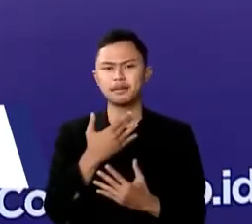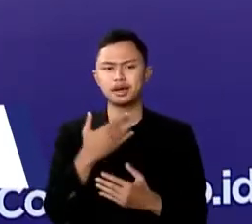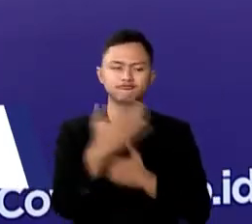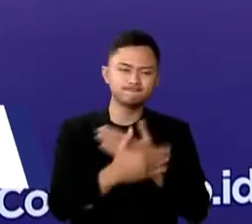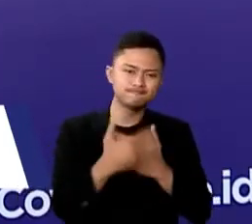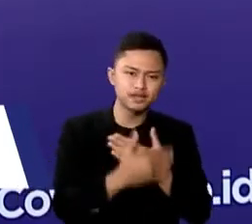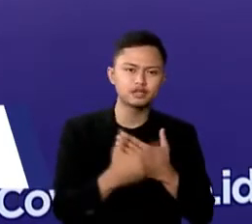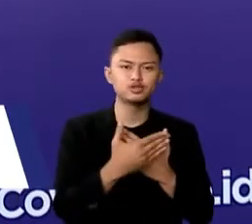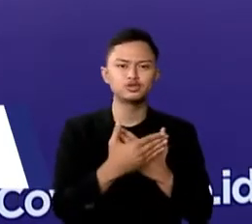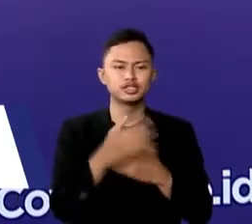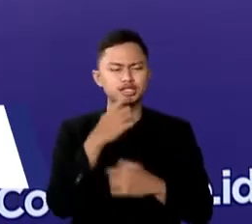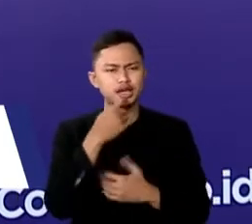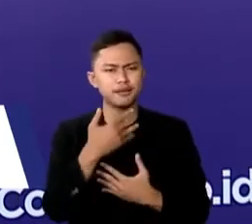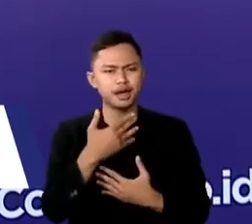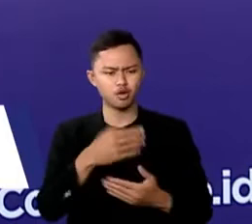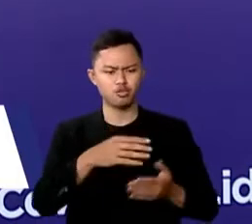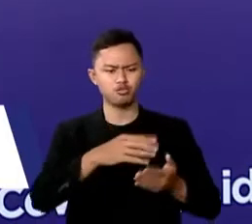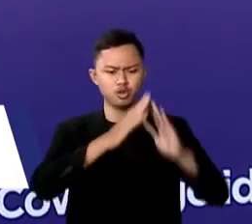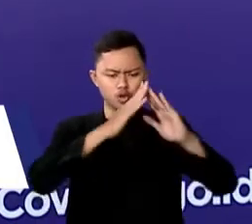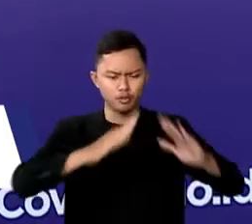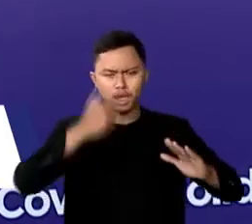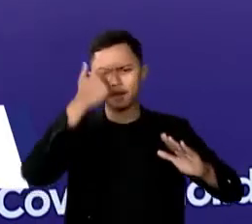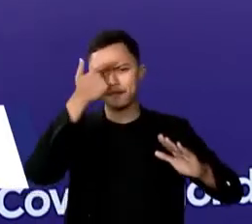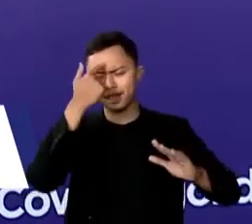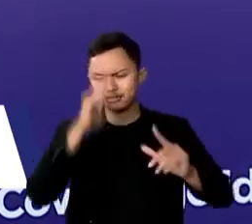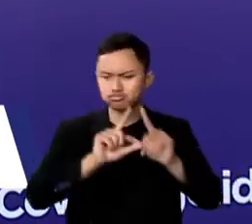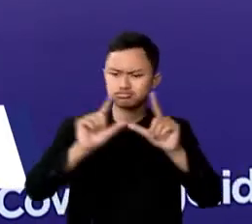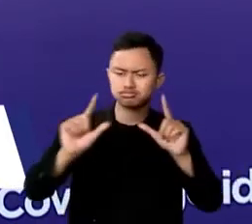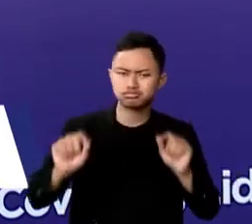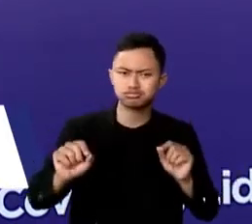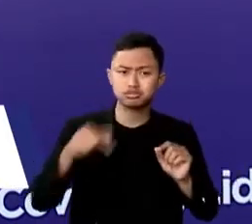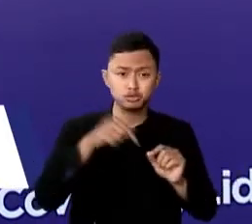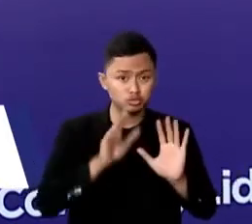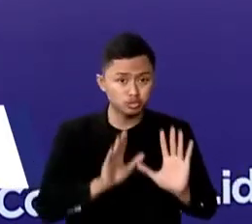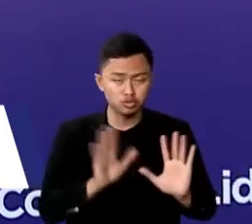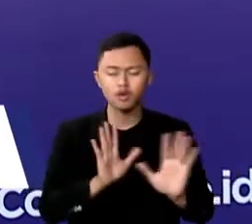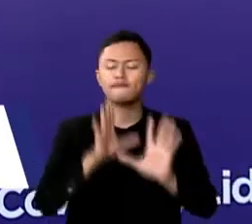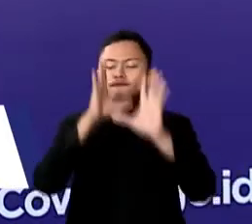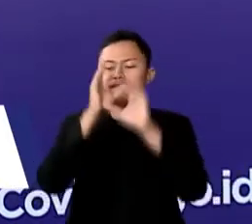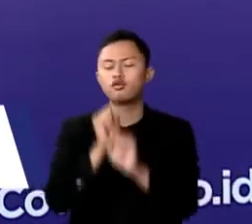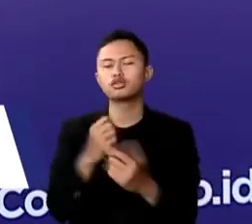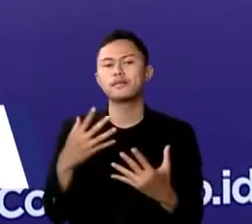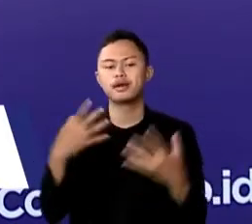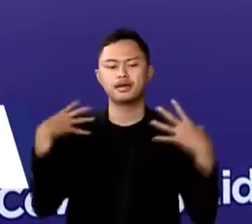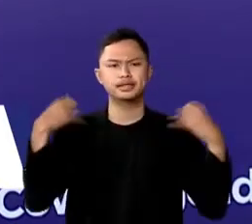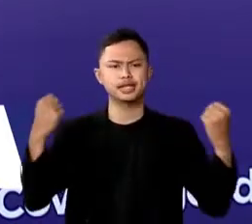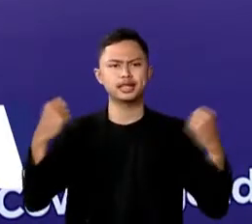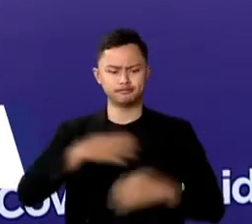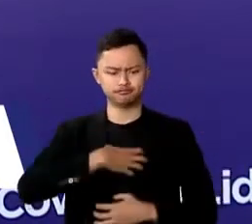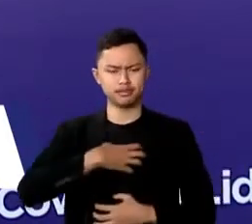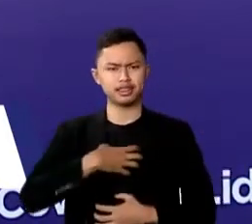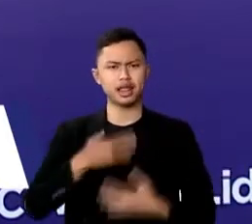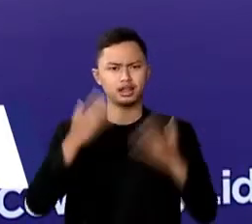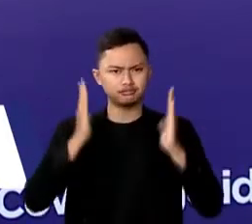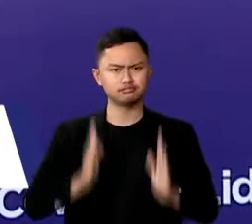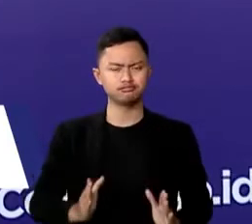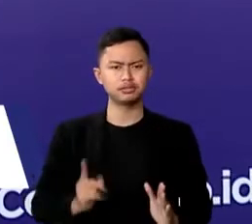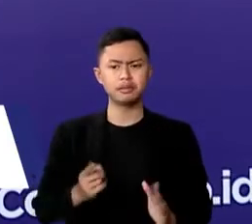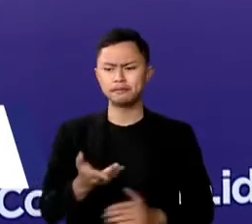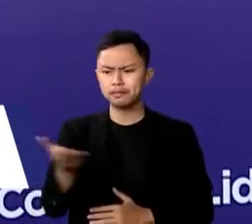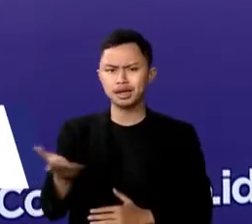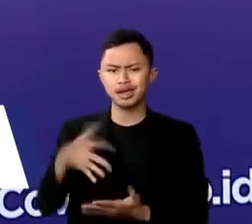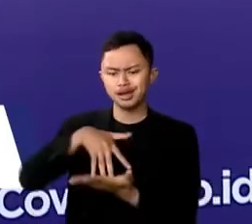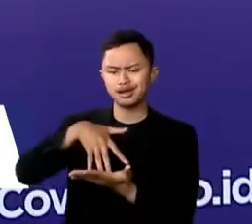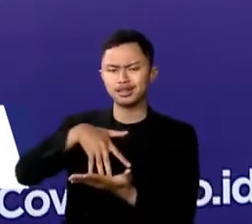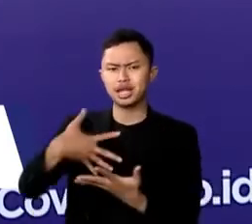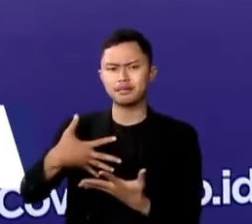pengasuhan terkait belajar rumah dan jarak jauh tetapi juga kesehatan fisik dan mental anak karena mereka juga rentan